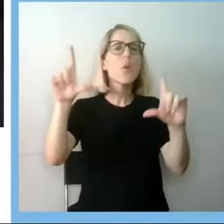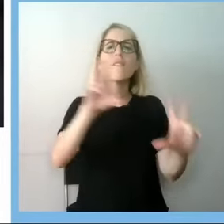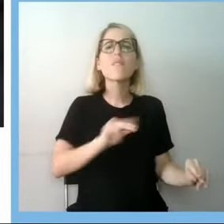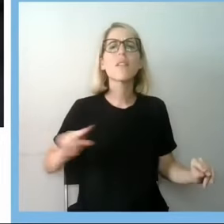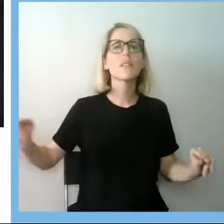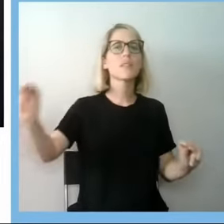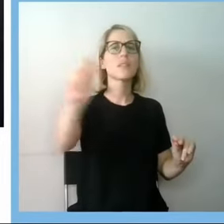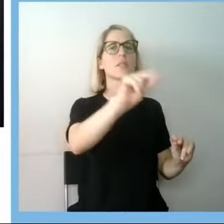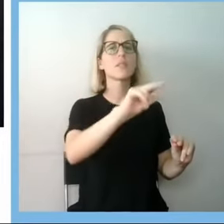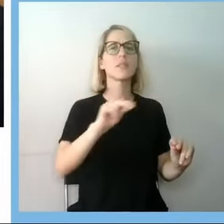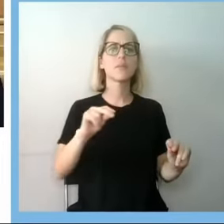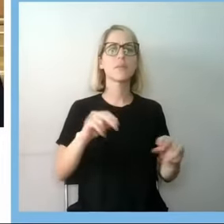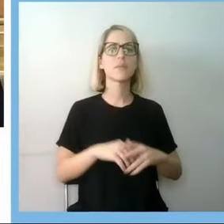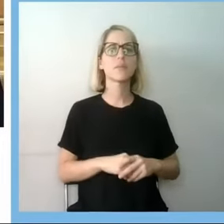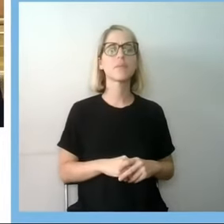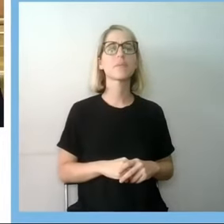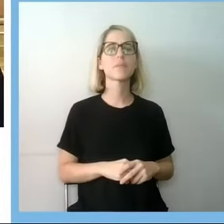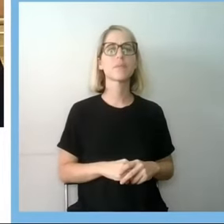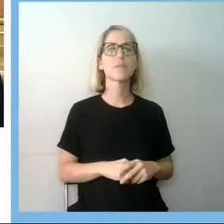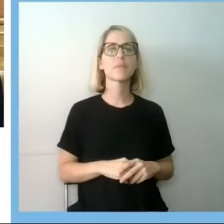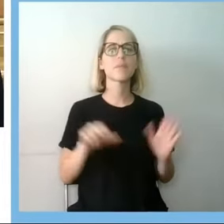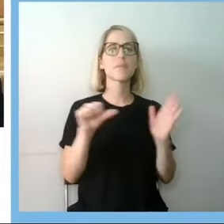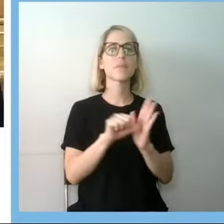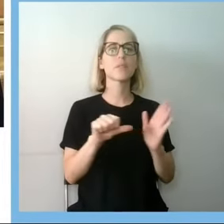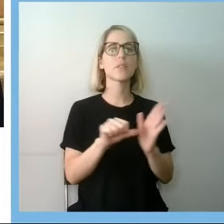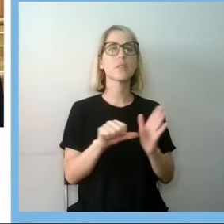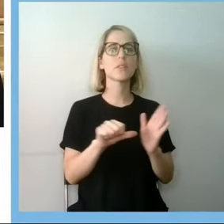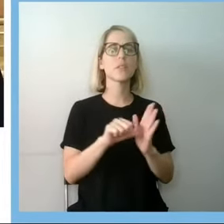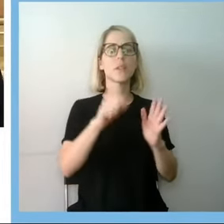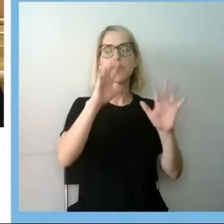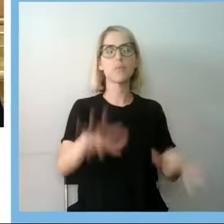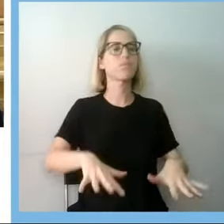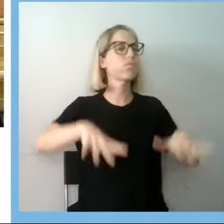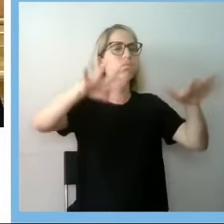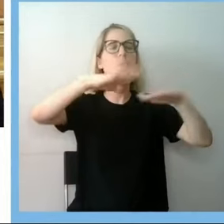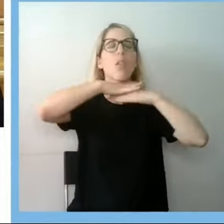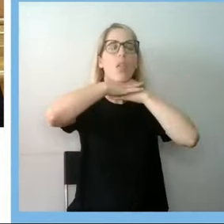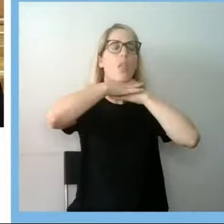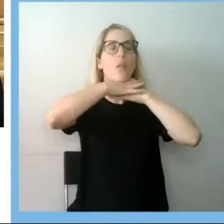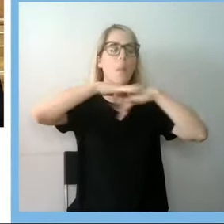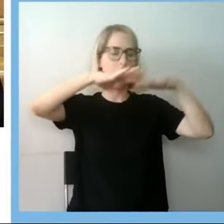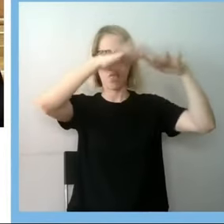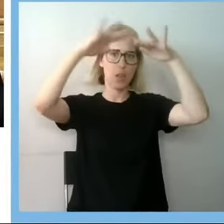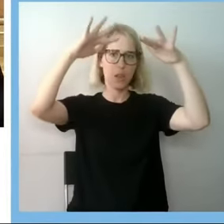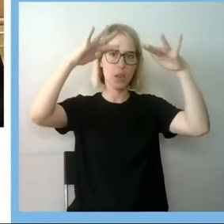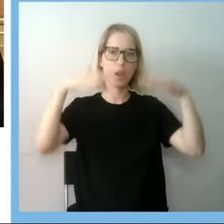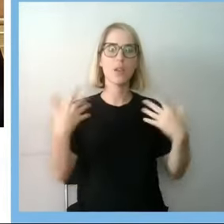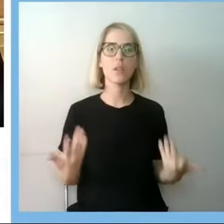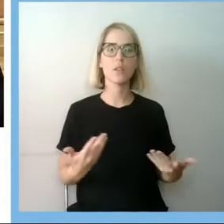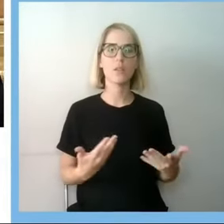μια νεροποντή μιας δυο ωρών και η Αθήνα πνίγηκε. Και μείναν οι